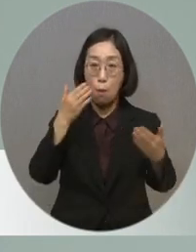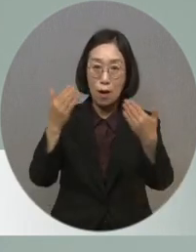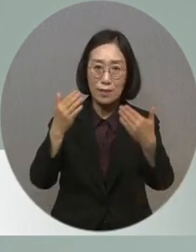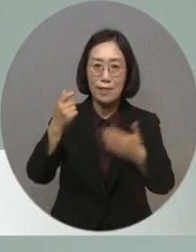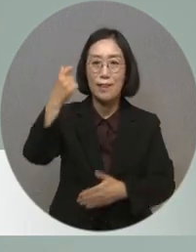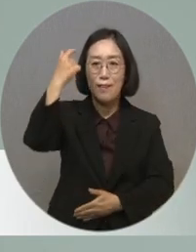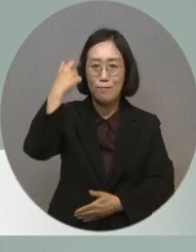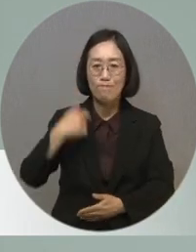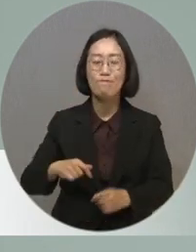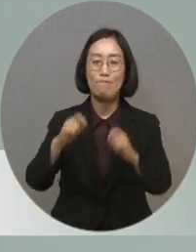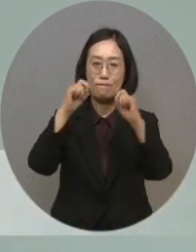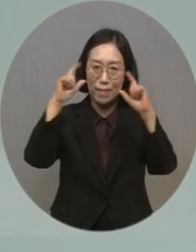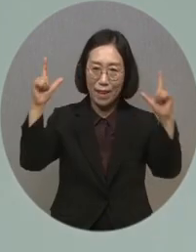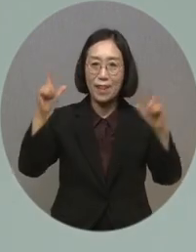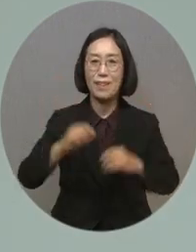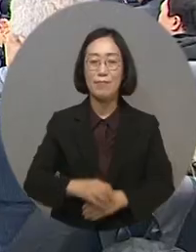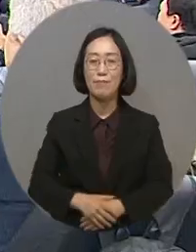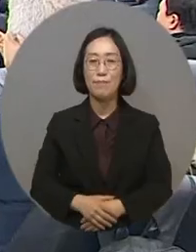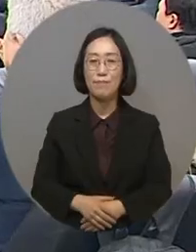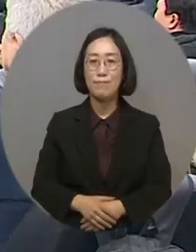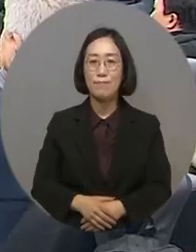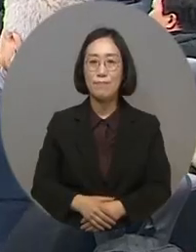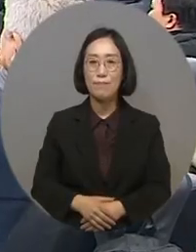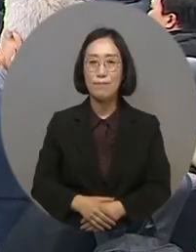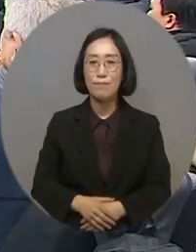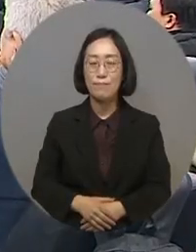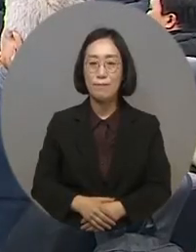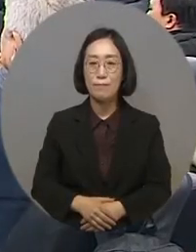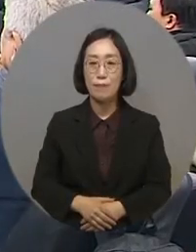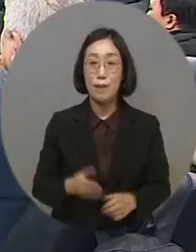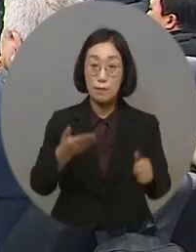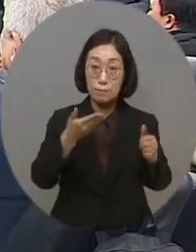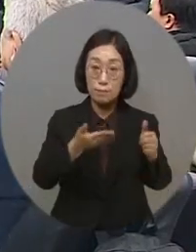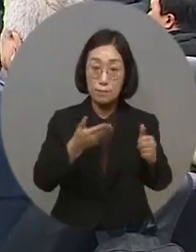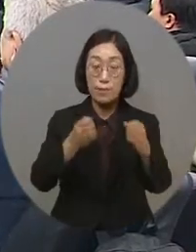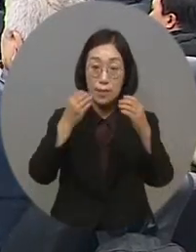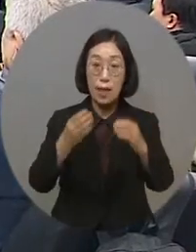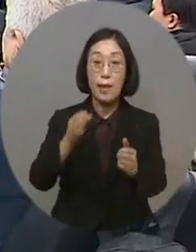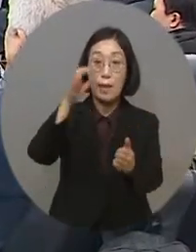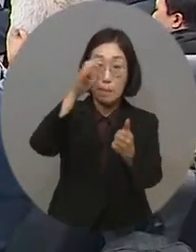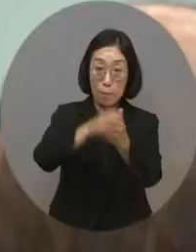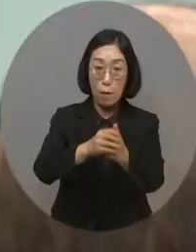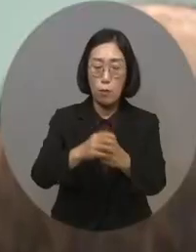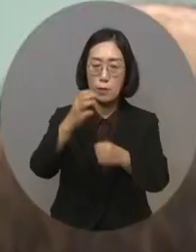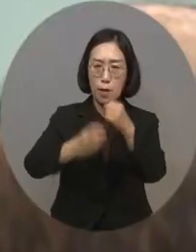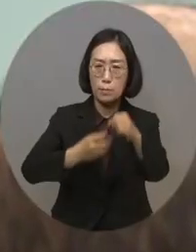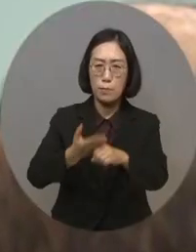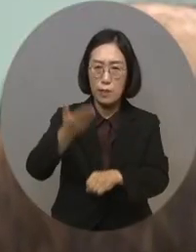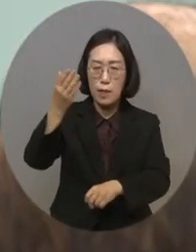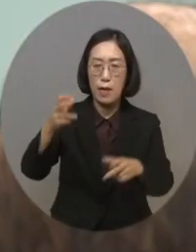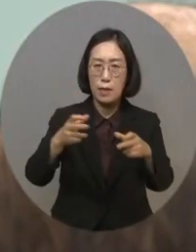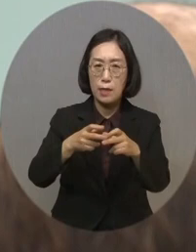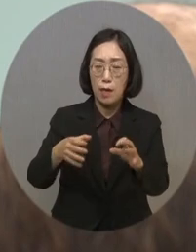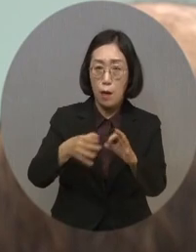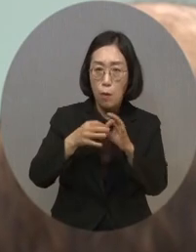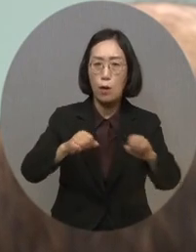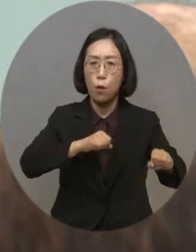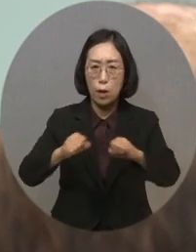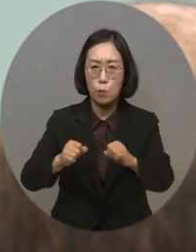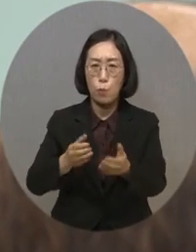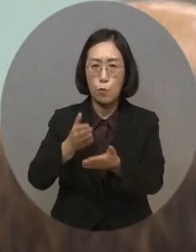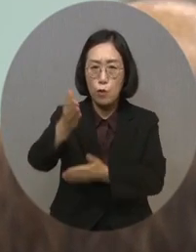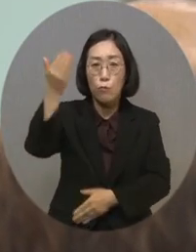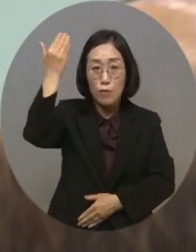확실하게 제가 느끼고 있습니다. 박마루 신임 이사장은 30년 넘는 장애계 활동과 전문